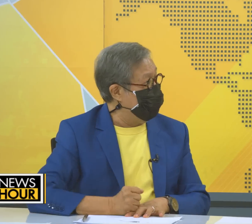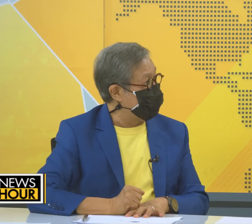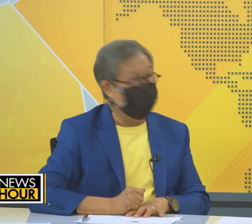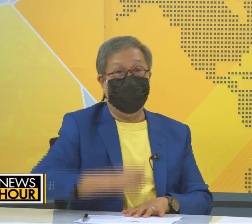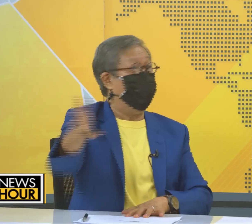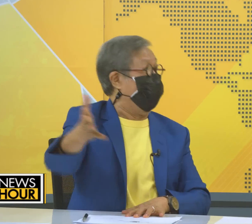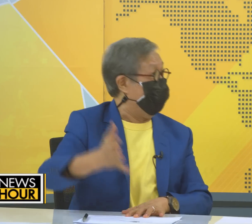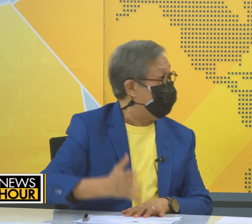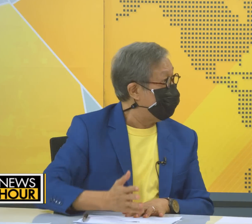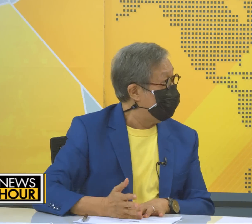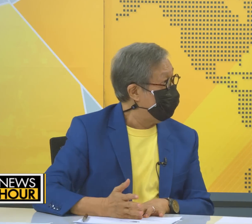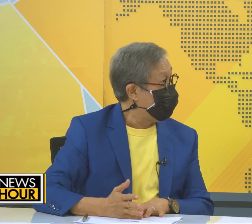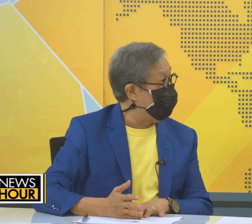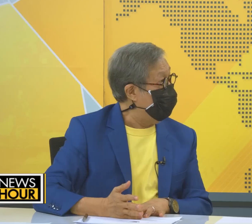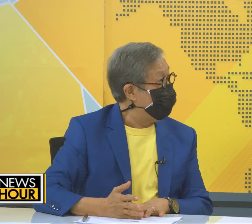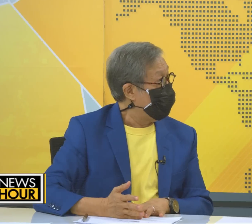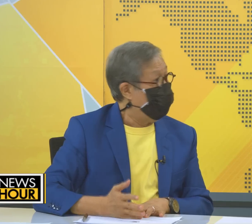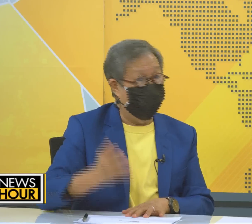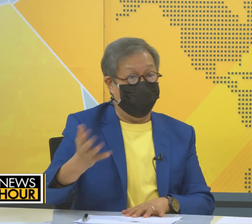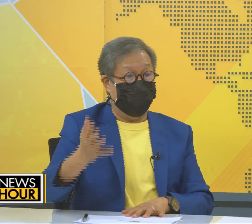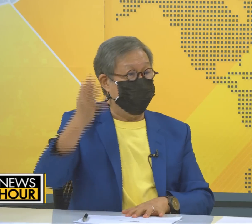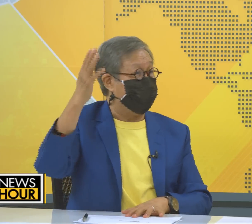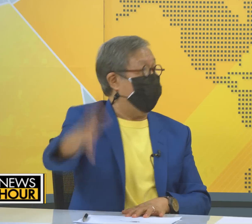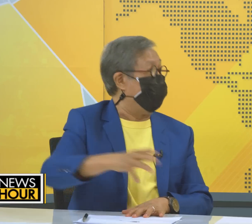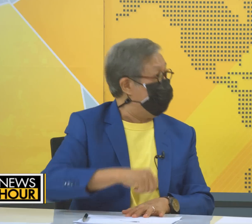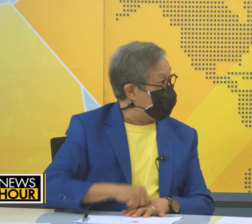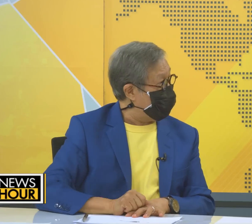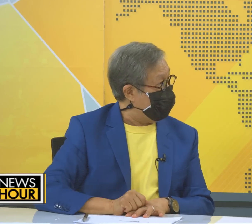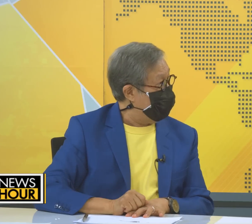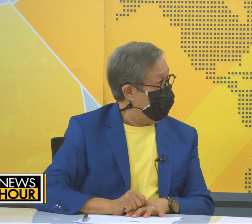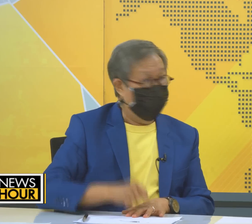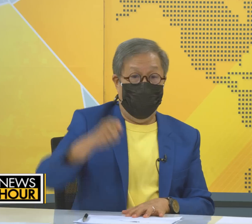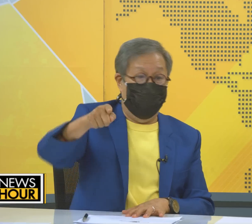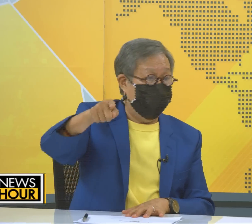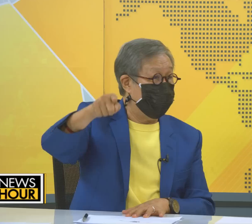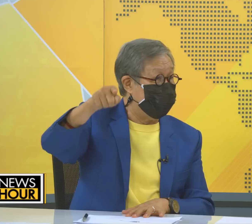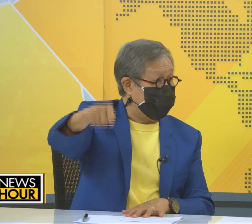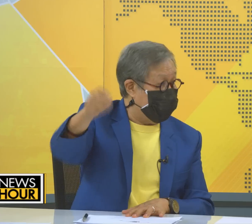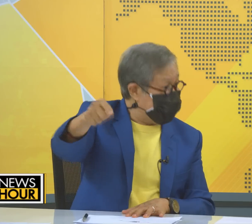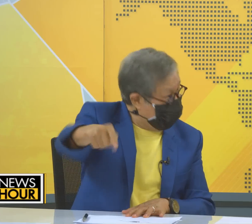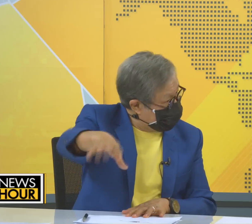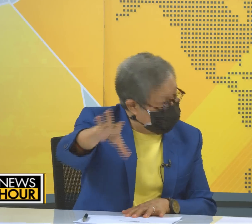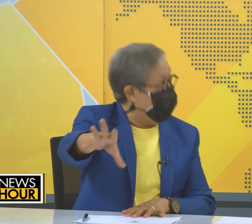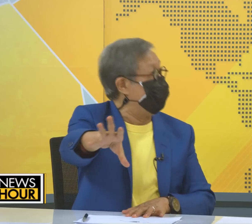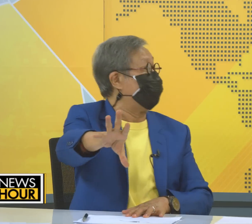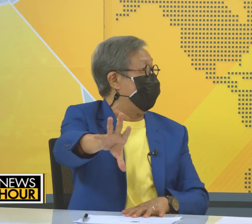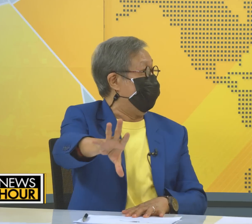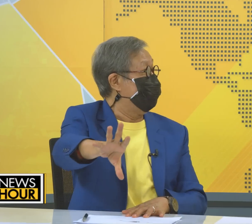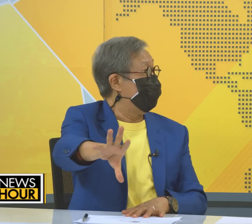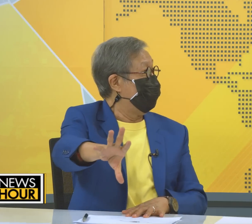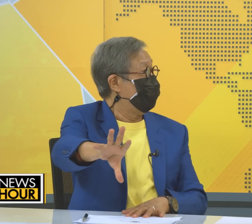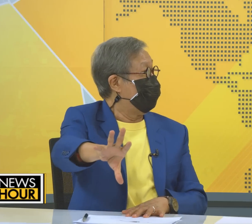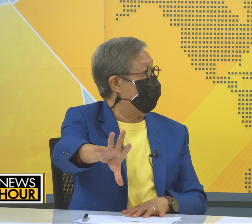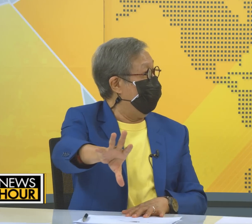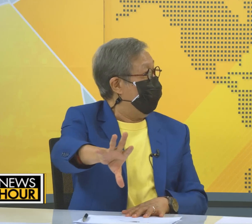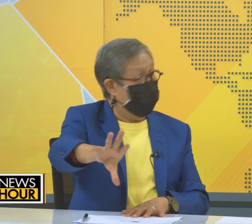ทยาได้เลือกตง กฤภูเกท์นะเพรอะไรการเลอกตั้งมพิสูตนี่ว่าอย่างชัดชาตินมันมาพิสูตให้เห